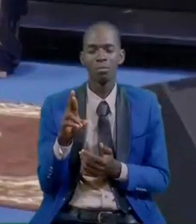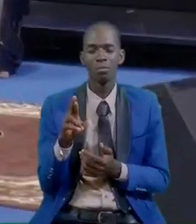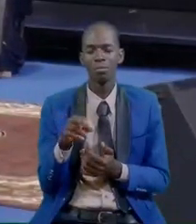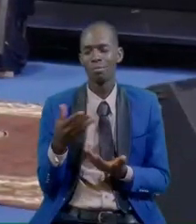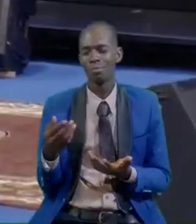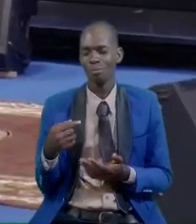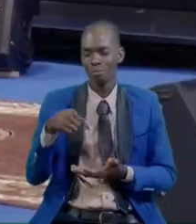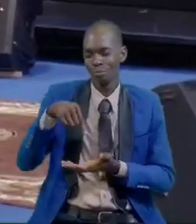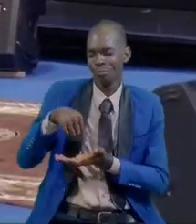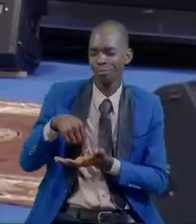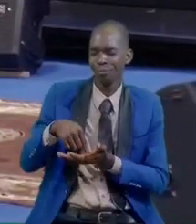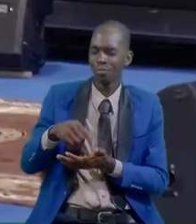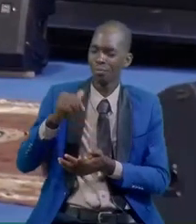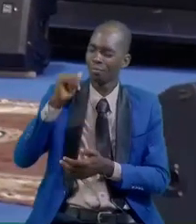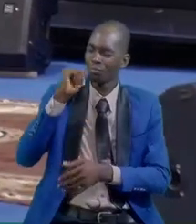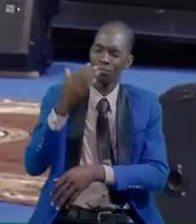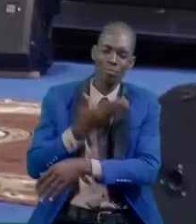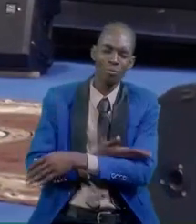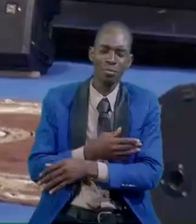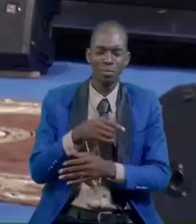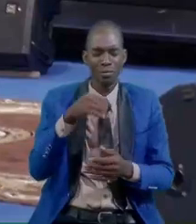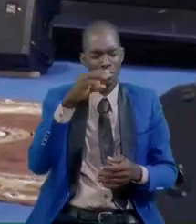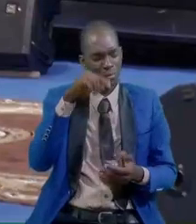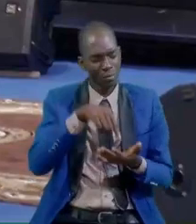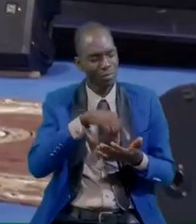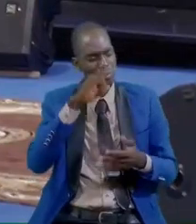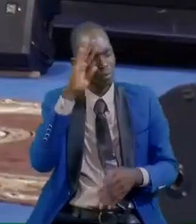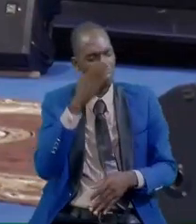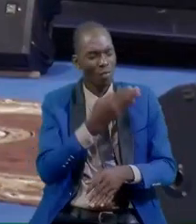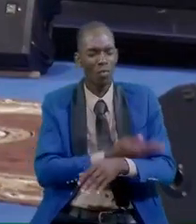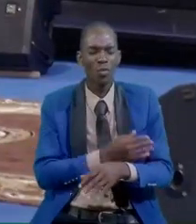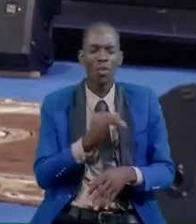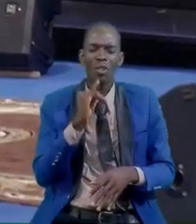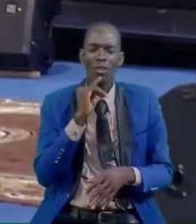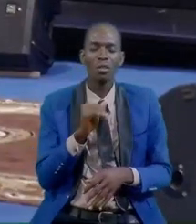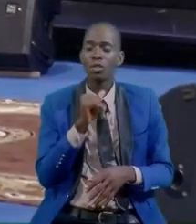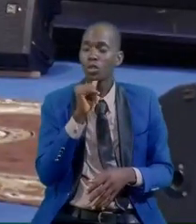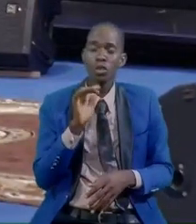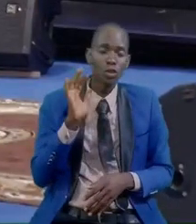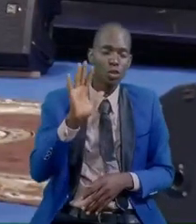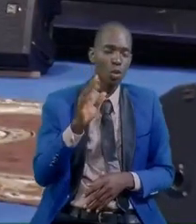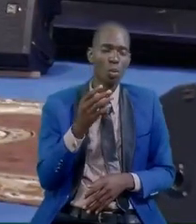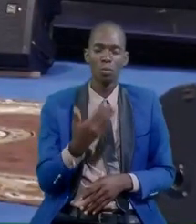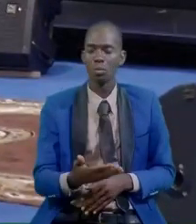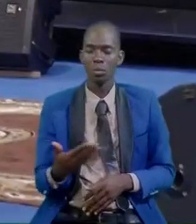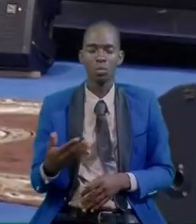Ma fille. Mon fils là-bas. N'est pas ta propriété.